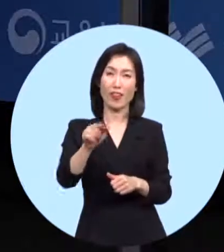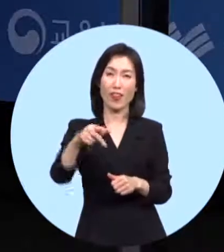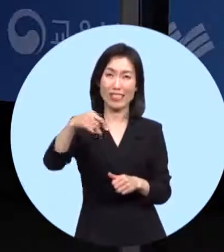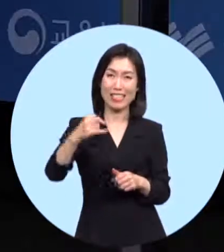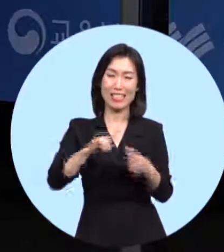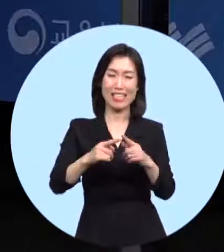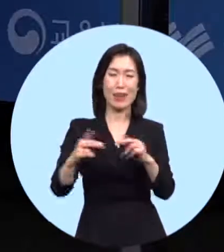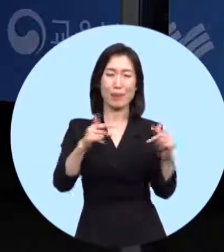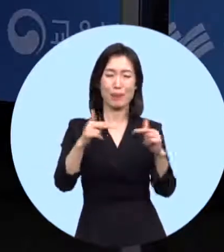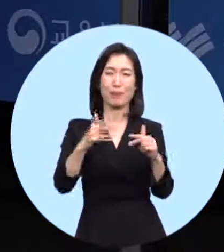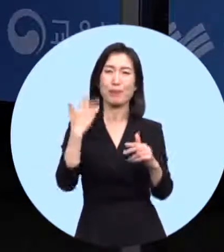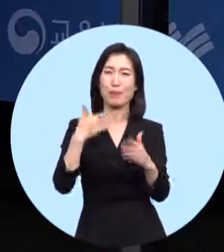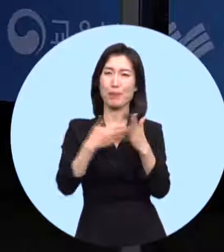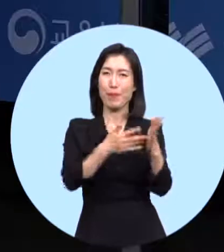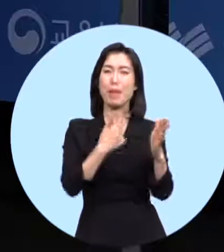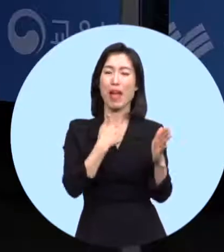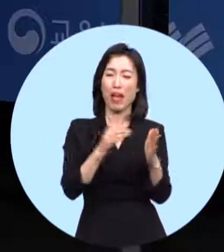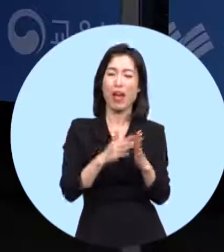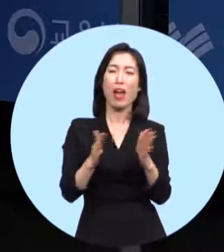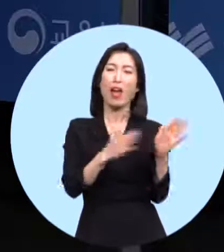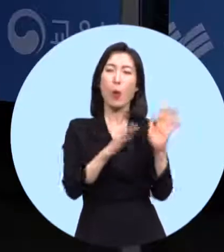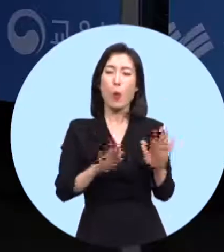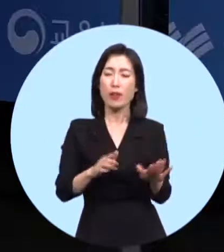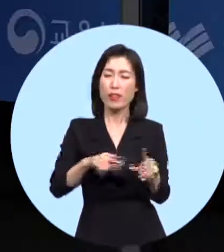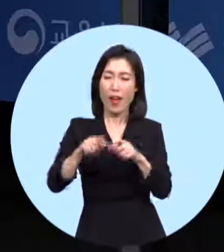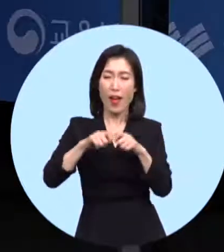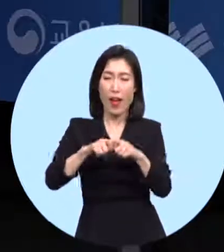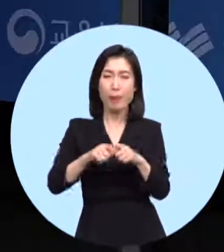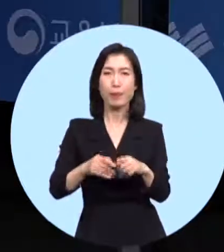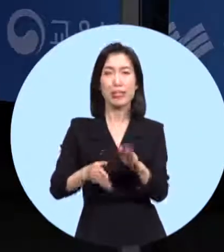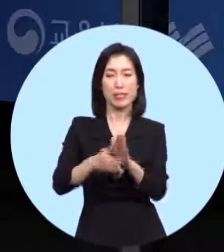구체적으로 들어가서요. 시도와 시군구가